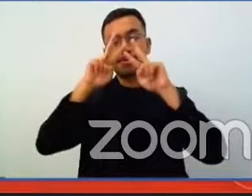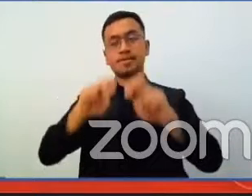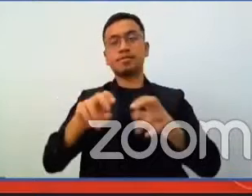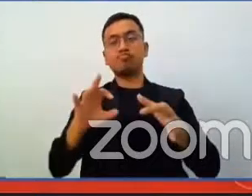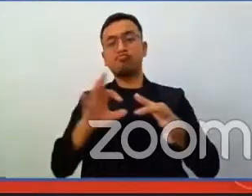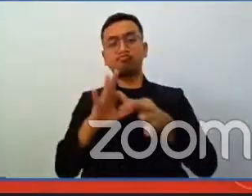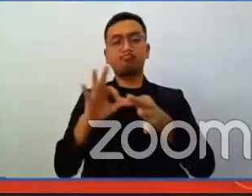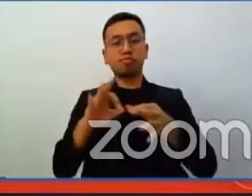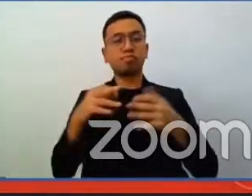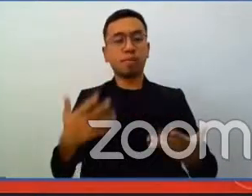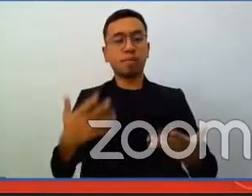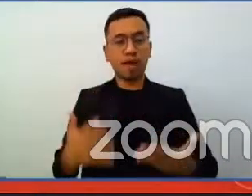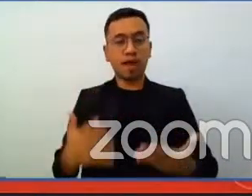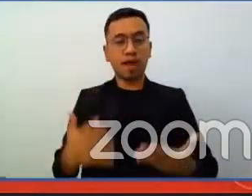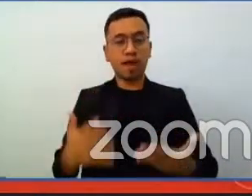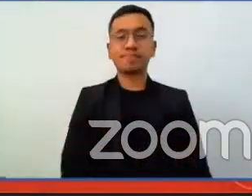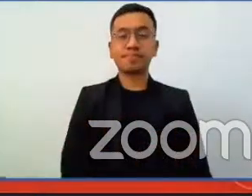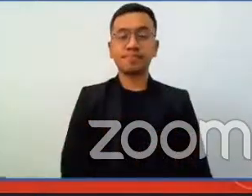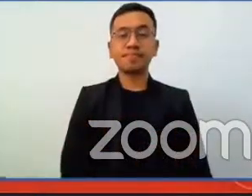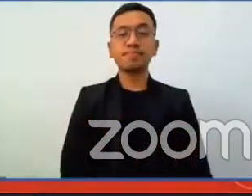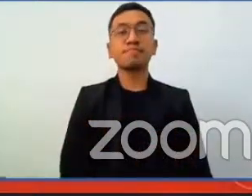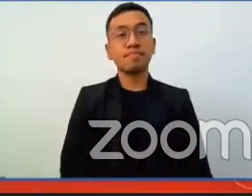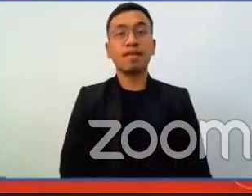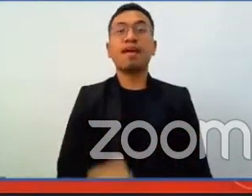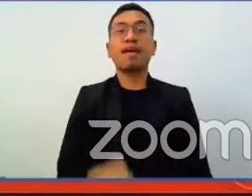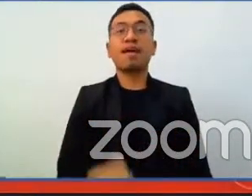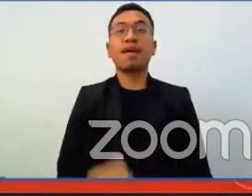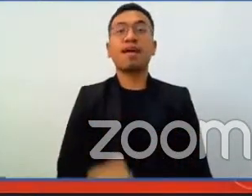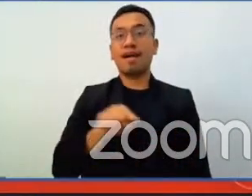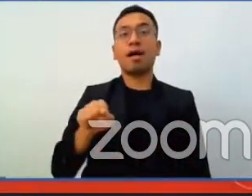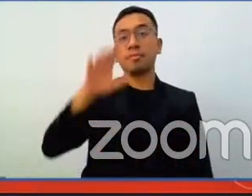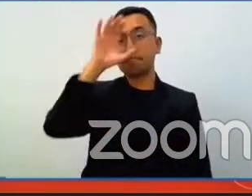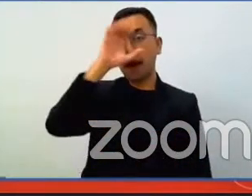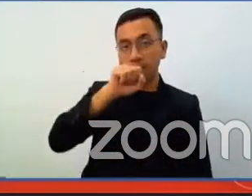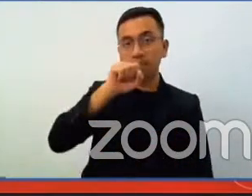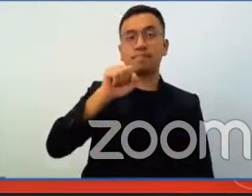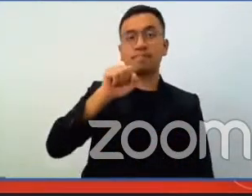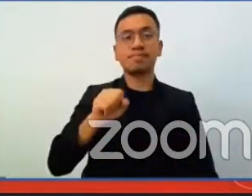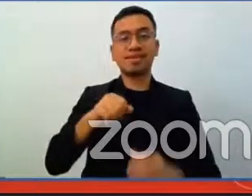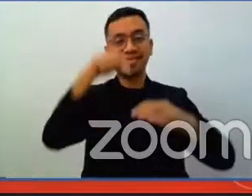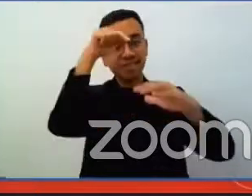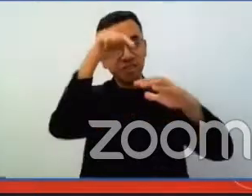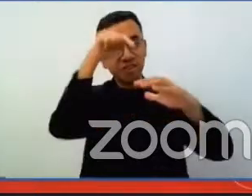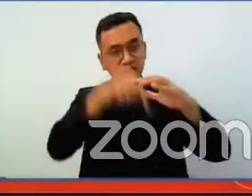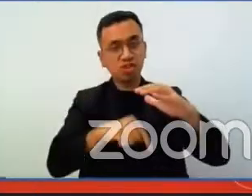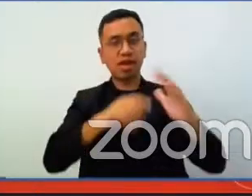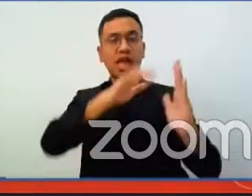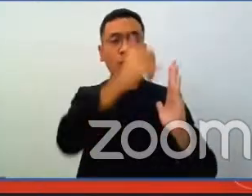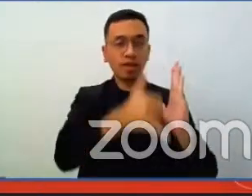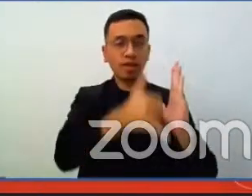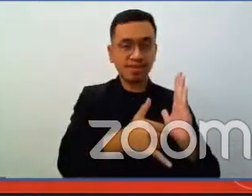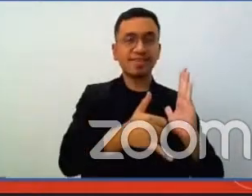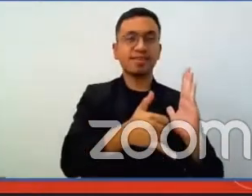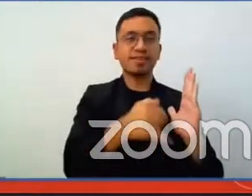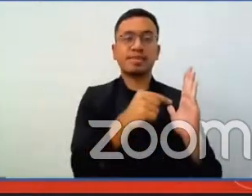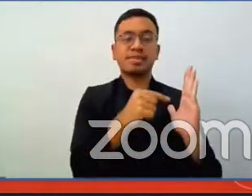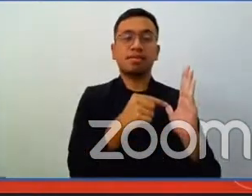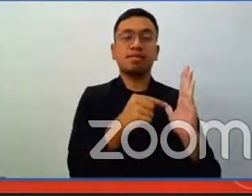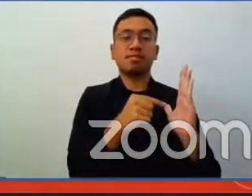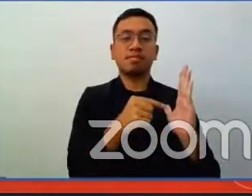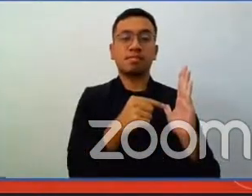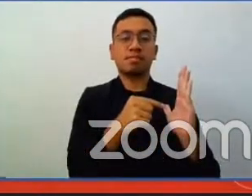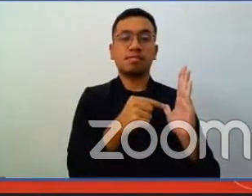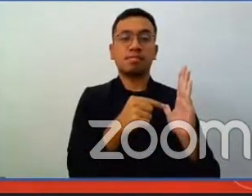Oleh karena itu, memahami, menerapkan, menganalisis, sampai pada mengevaluasi itu adalah